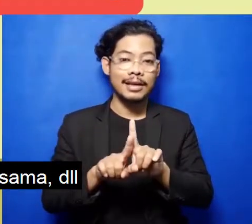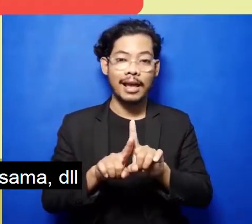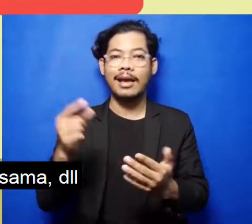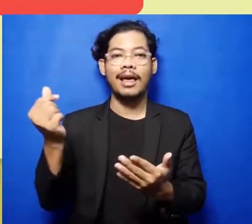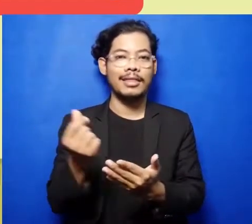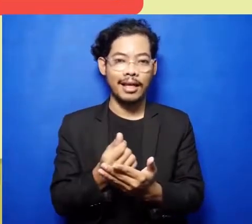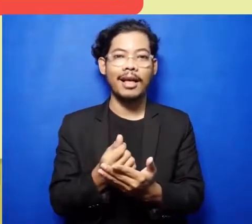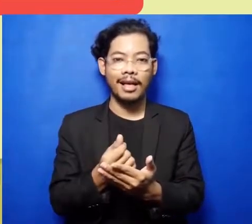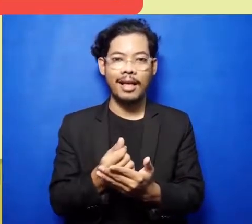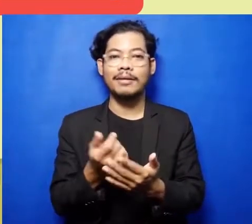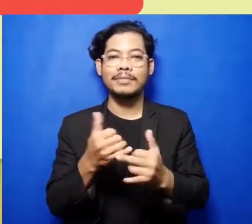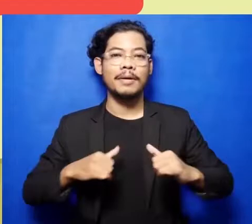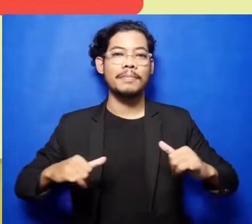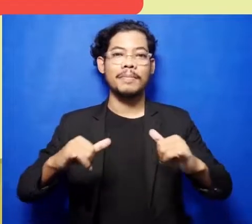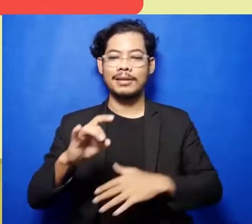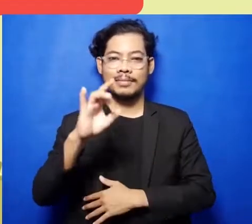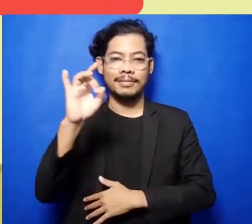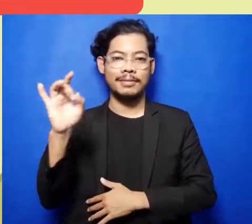pon.